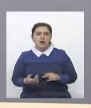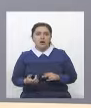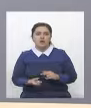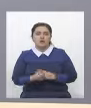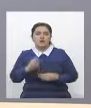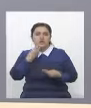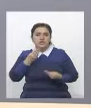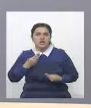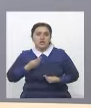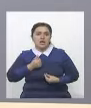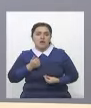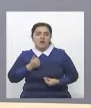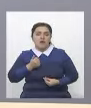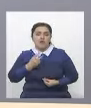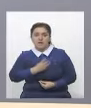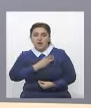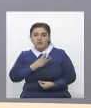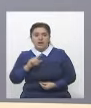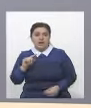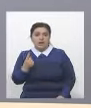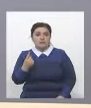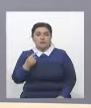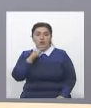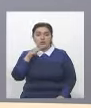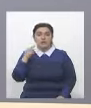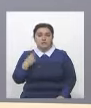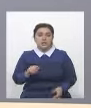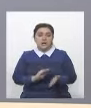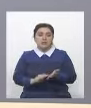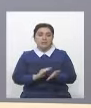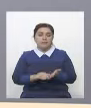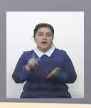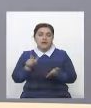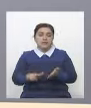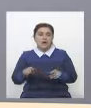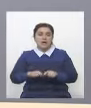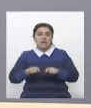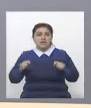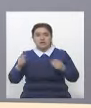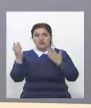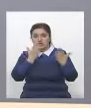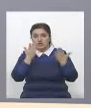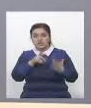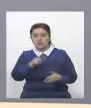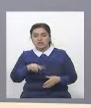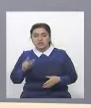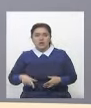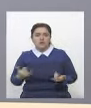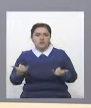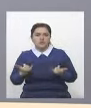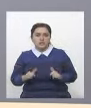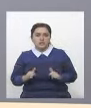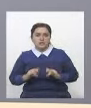вдохновения. Он один из первых русских поэтов, который открыл читателю чудесный